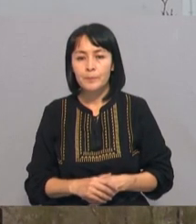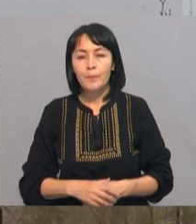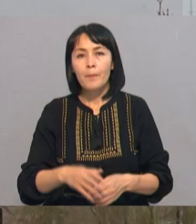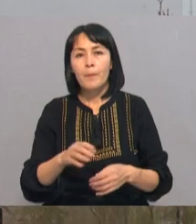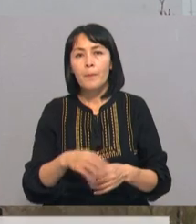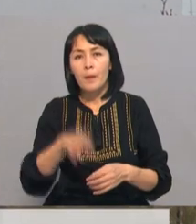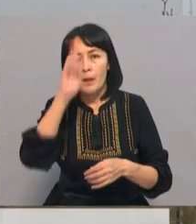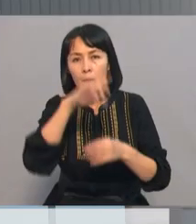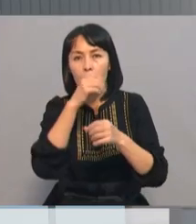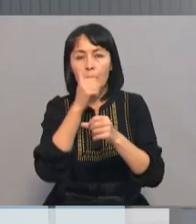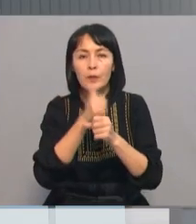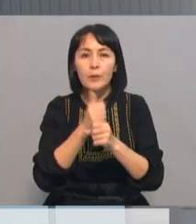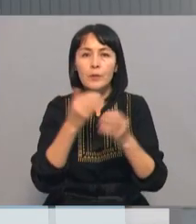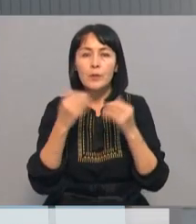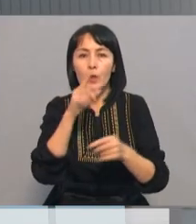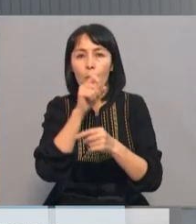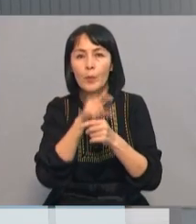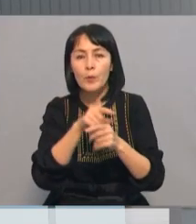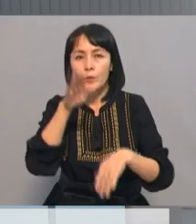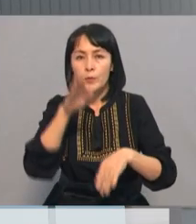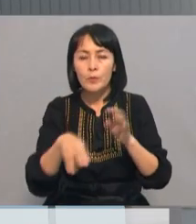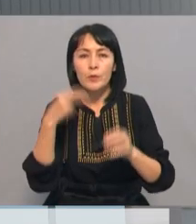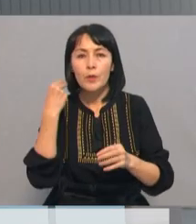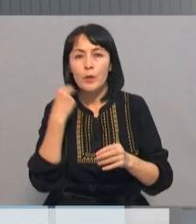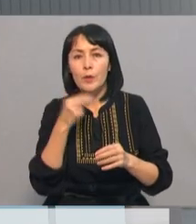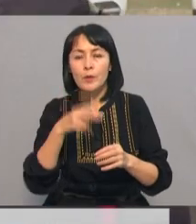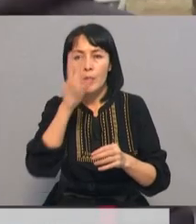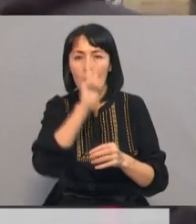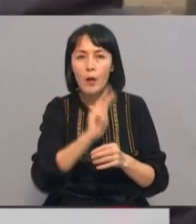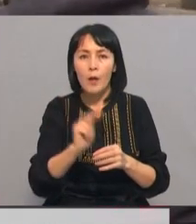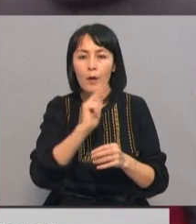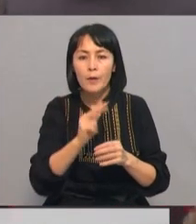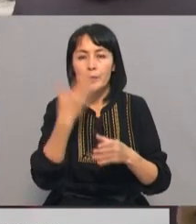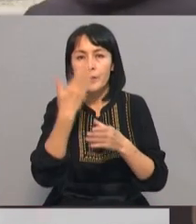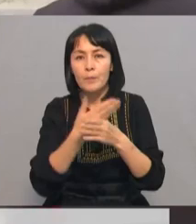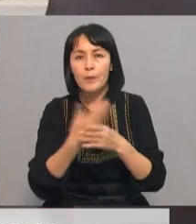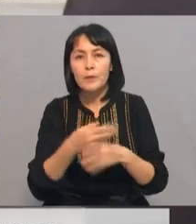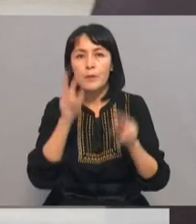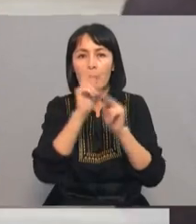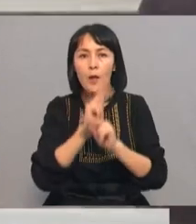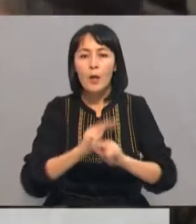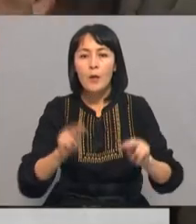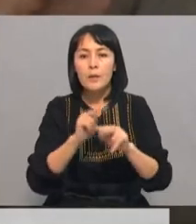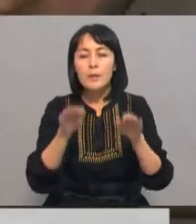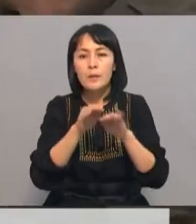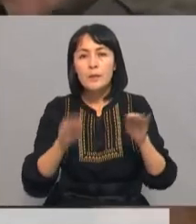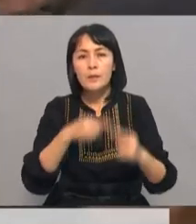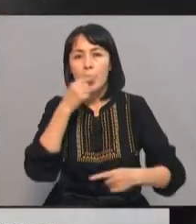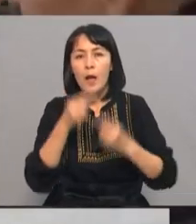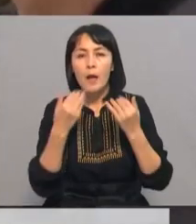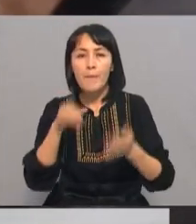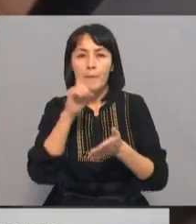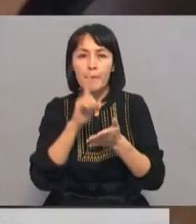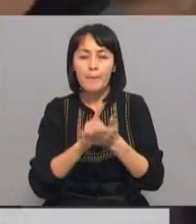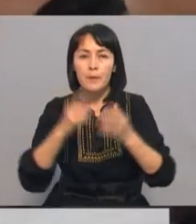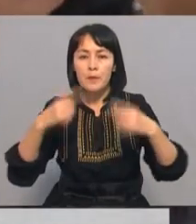Глава государства Касым-Жомарт Кемелевич поручил улучшить качество образования, оказать поддержку учителям, учащимся, сказав: «Мы